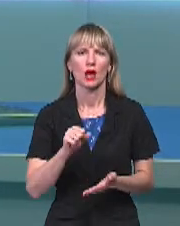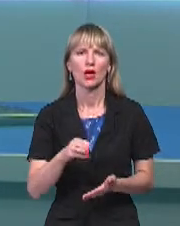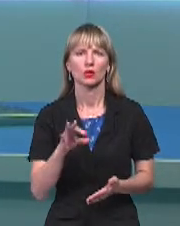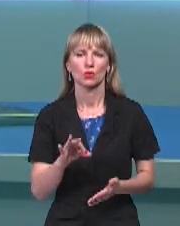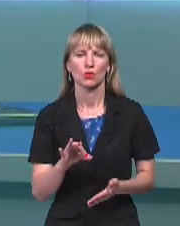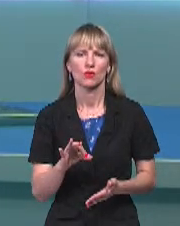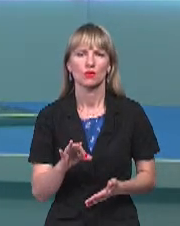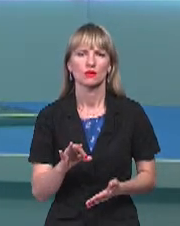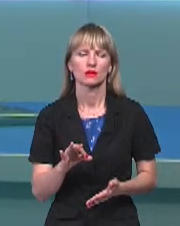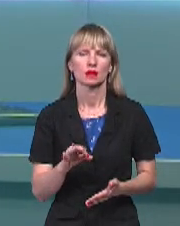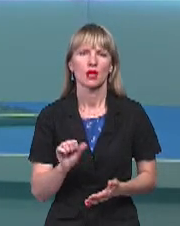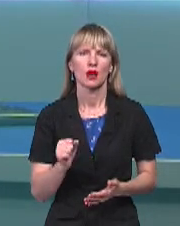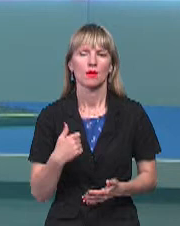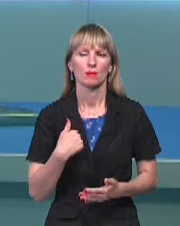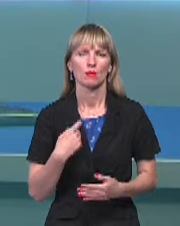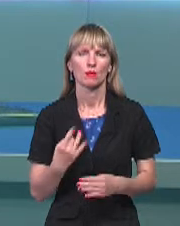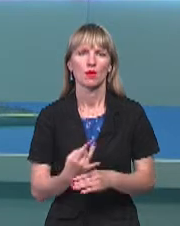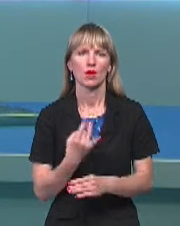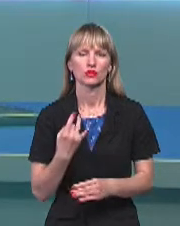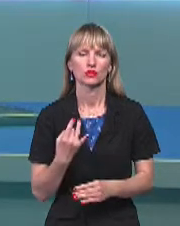ми вперше,